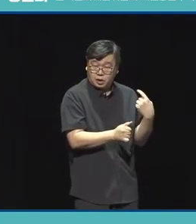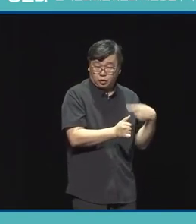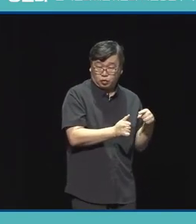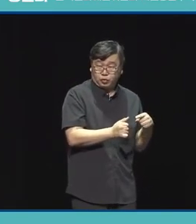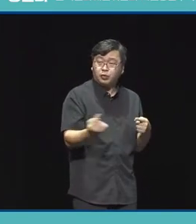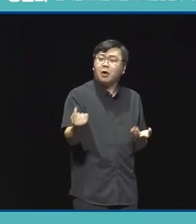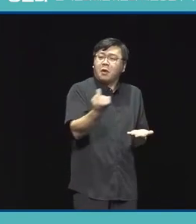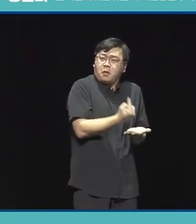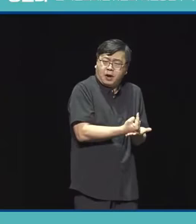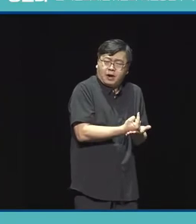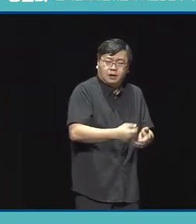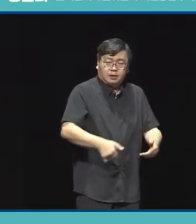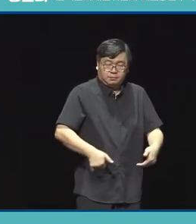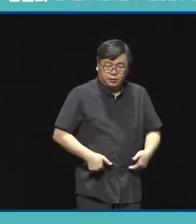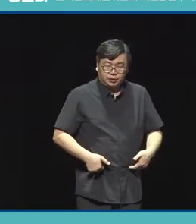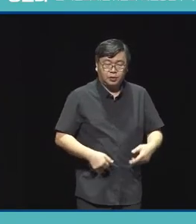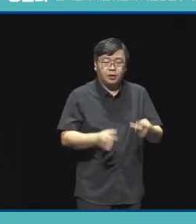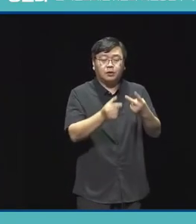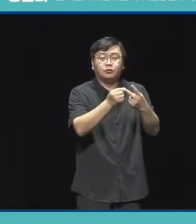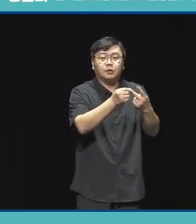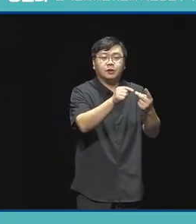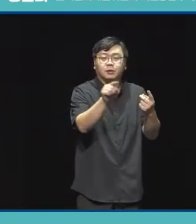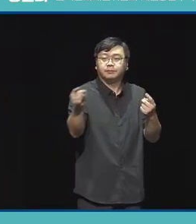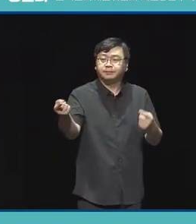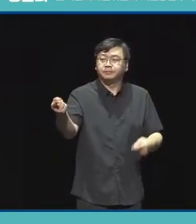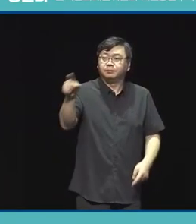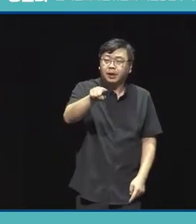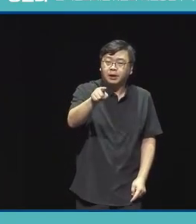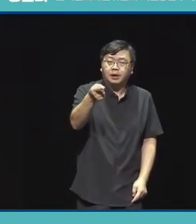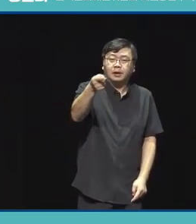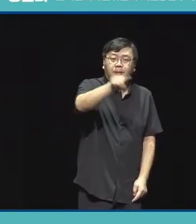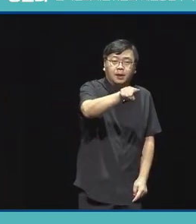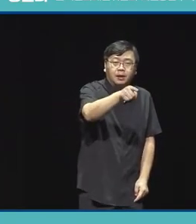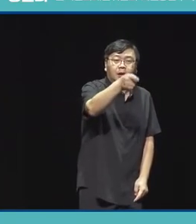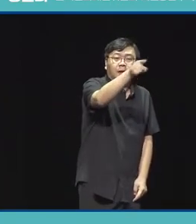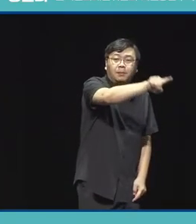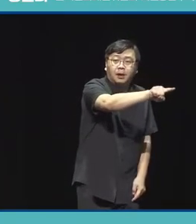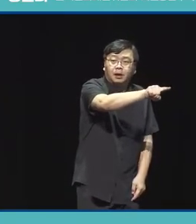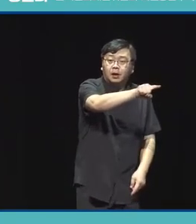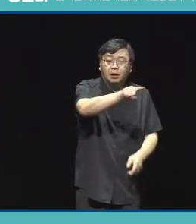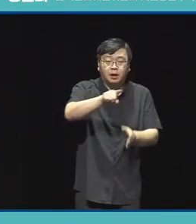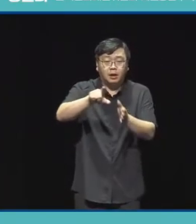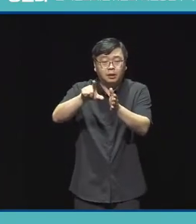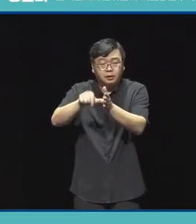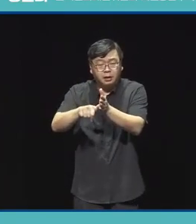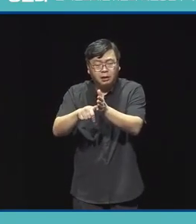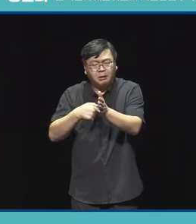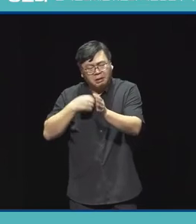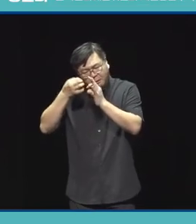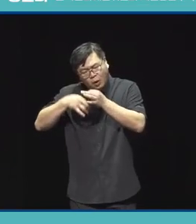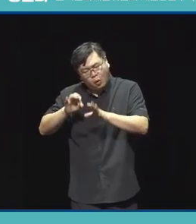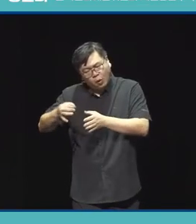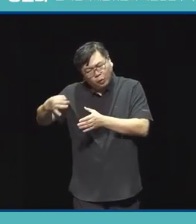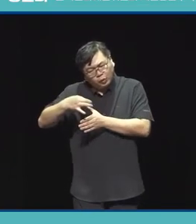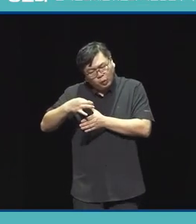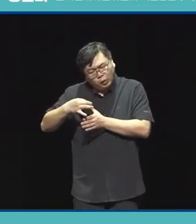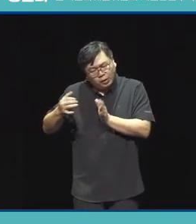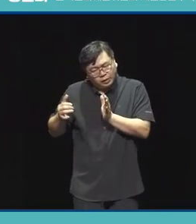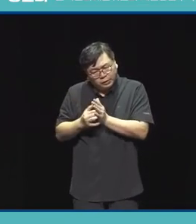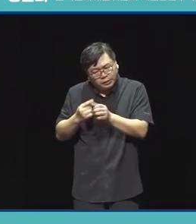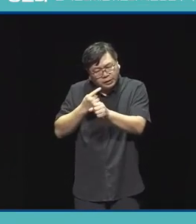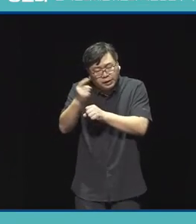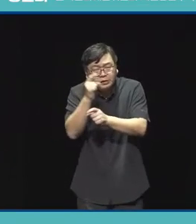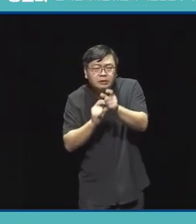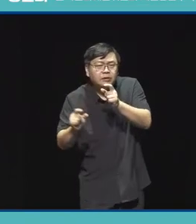다음 단계로 가는 사다리에 대해서 말씀을 드렸는데 올해 지원을 받았는데 내가 이 사업을 좀 더 발전시켜서 내년에는 그 다음